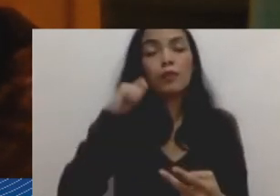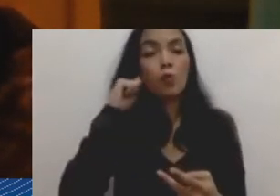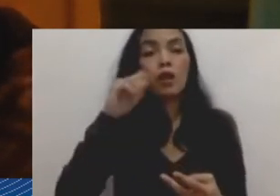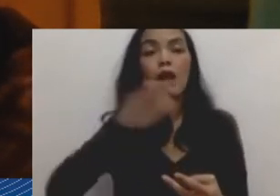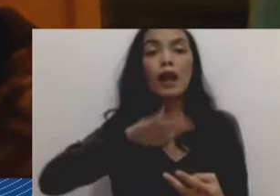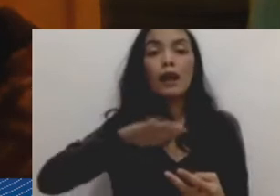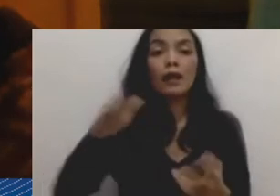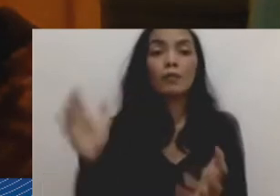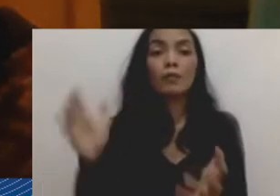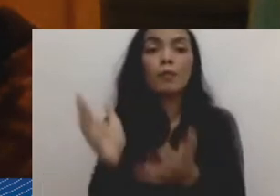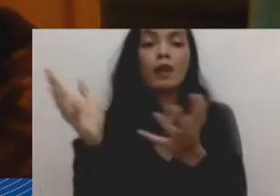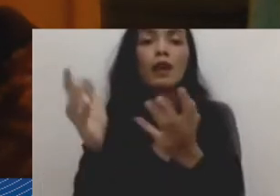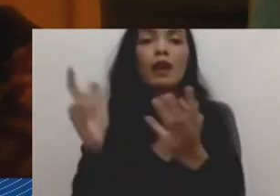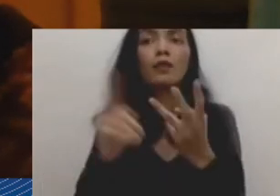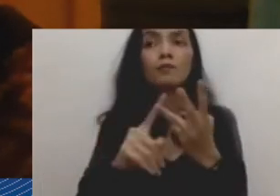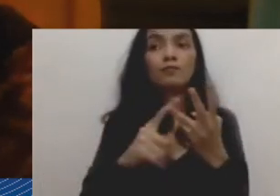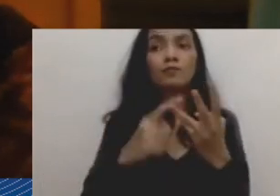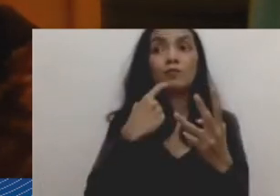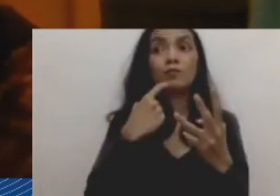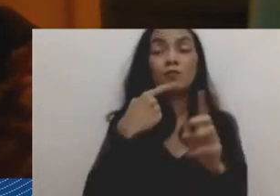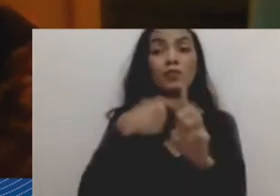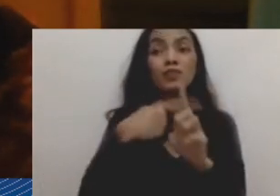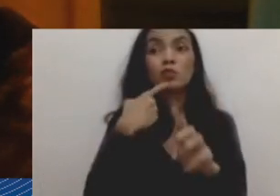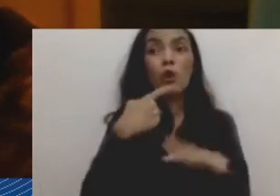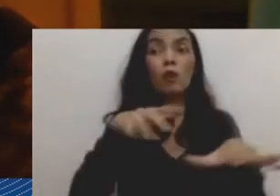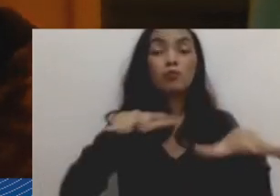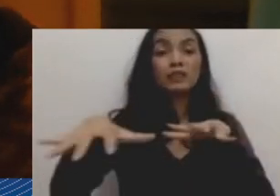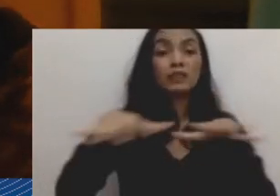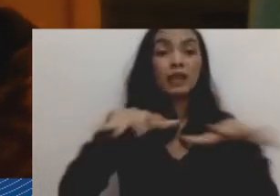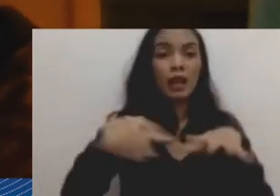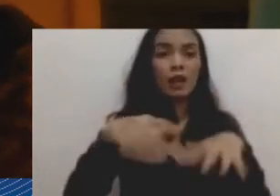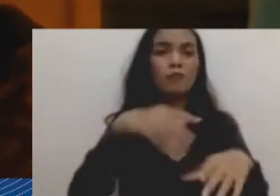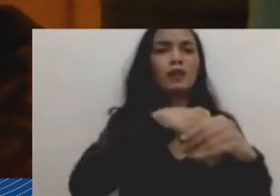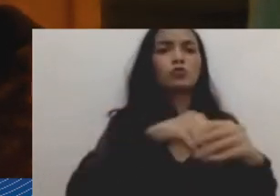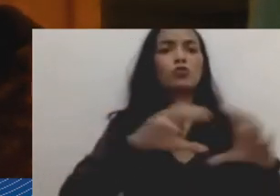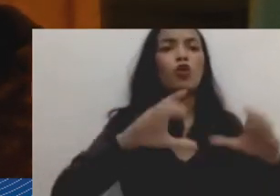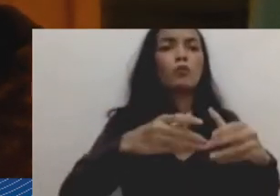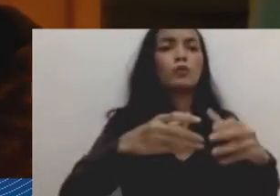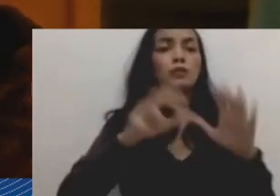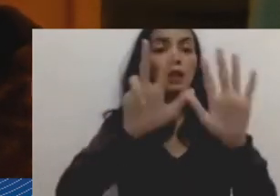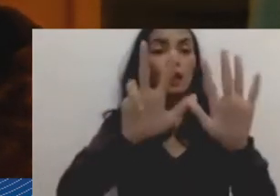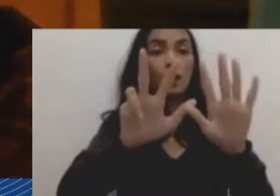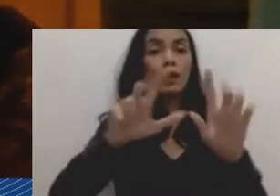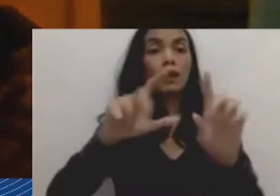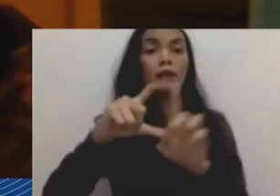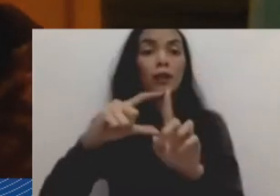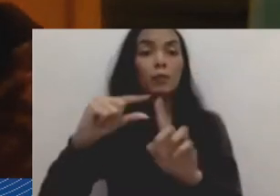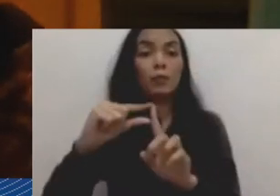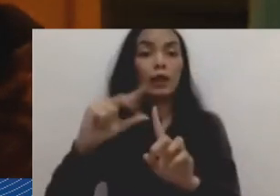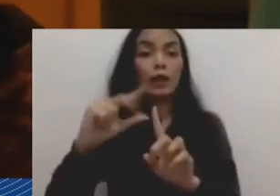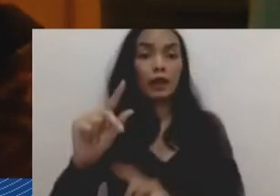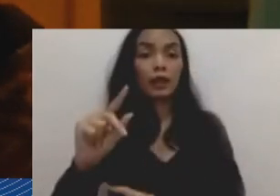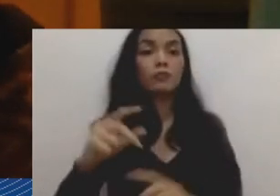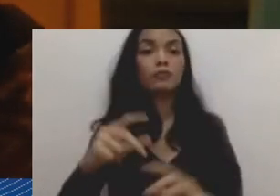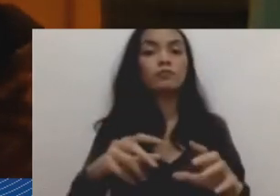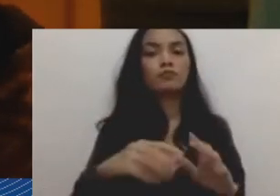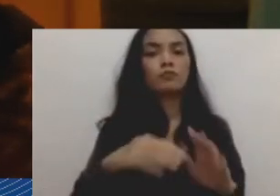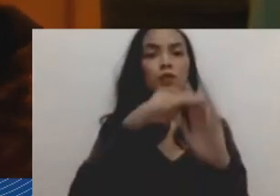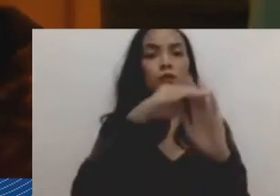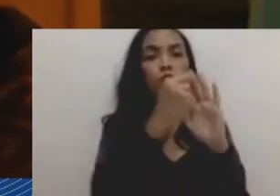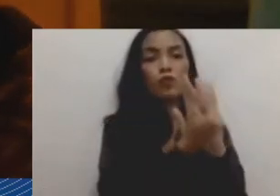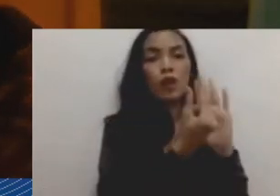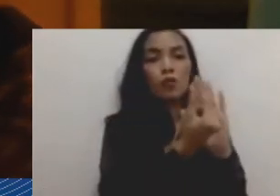nilai kemanusiaannya cukup tinggi di bidang-bidang itu. Dan draft ini dibahas, kalau